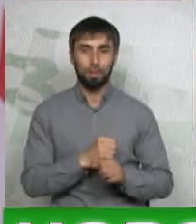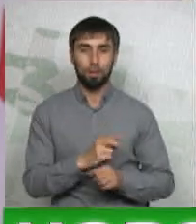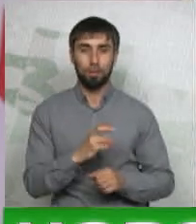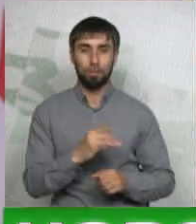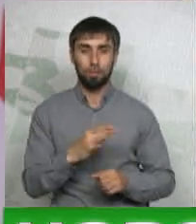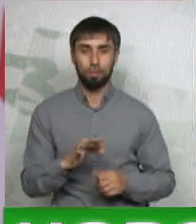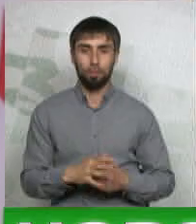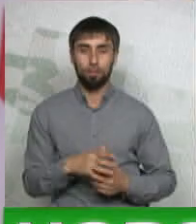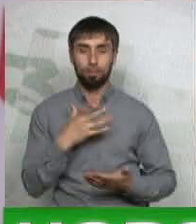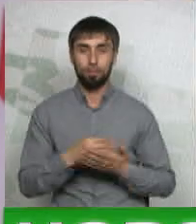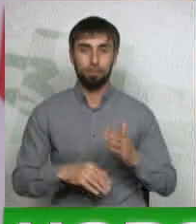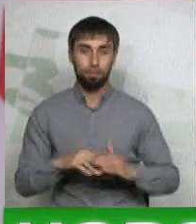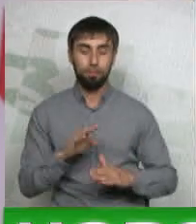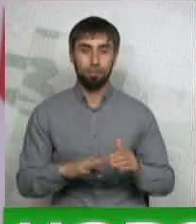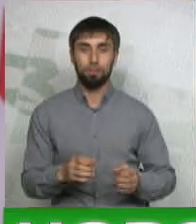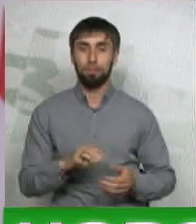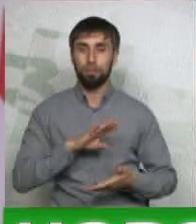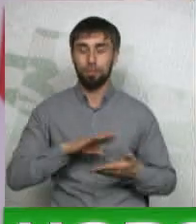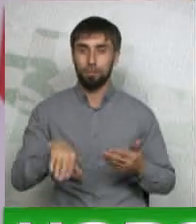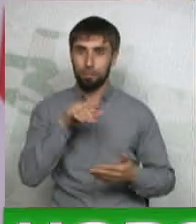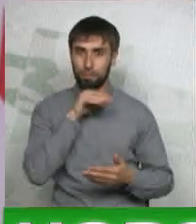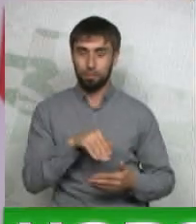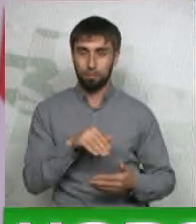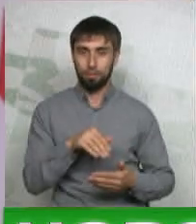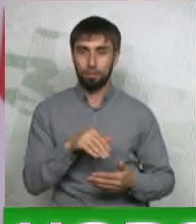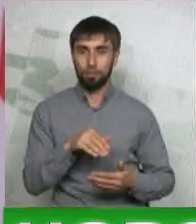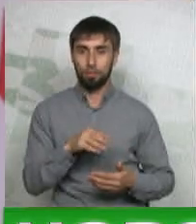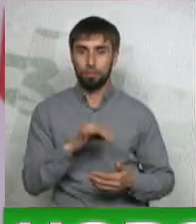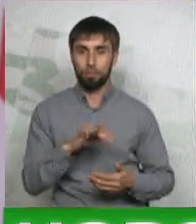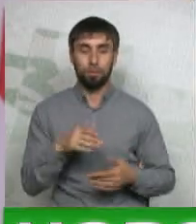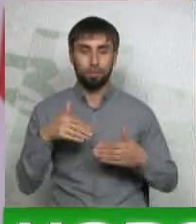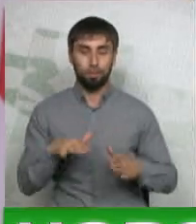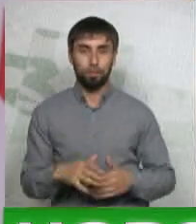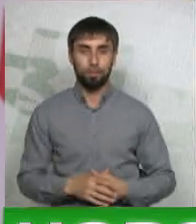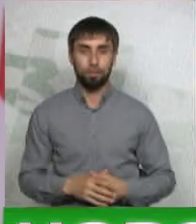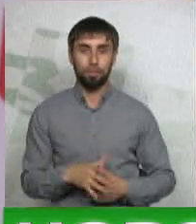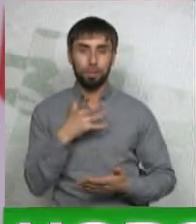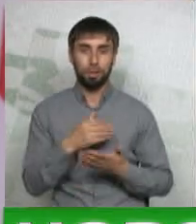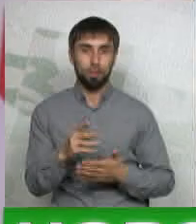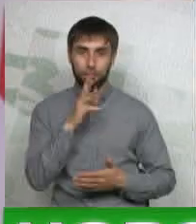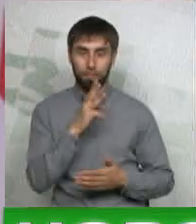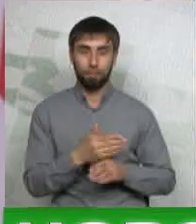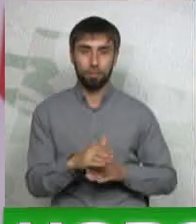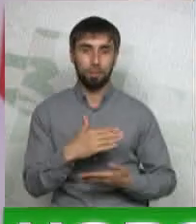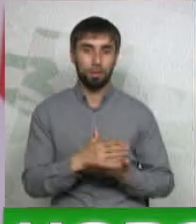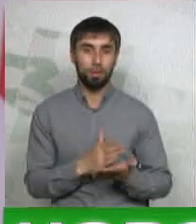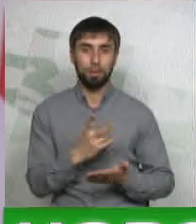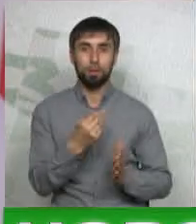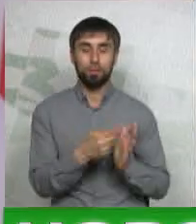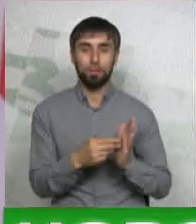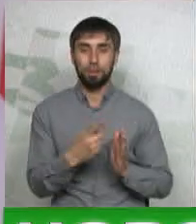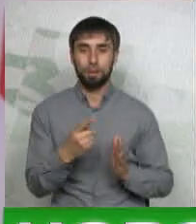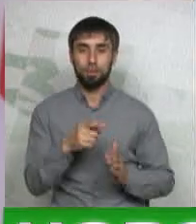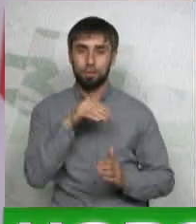буквально своими руками, без каких-то профессиональных инструментов, решила со своей зарплаты выделить часть на покупку